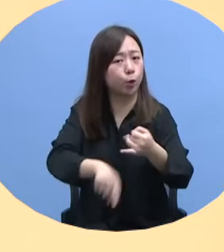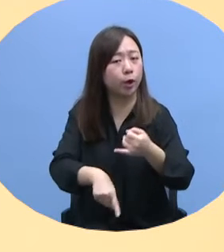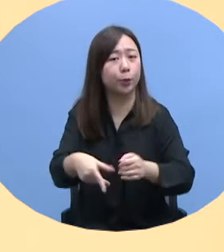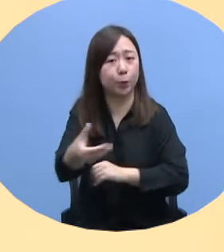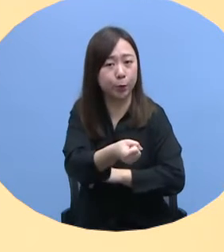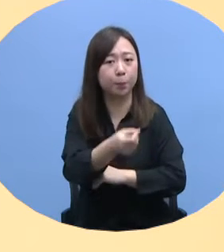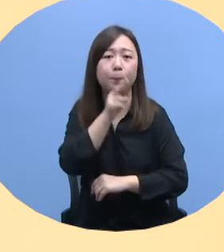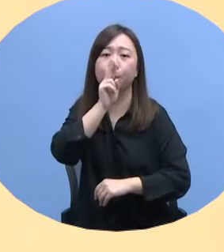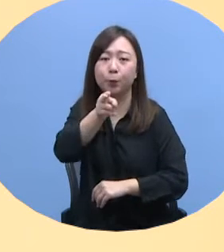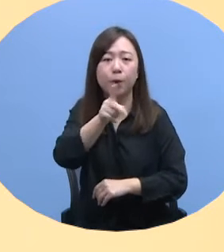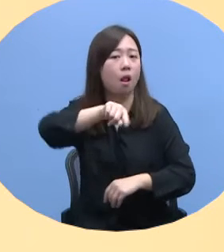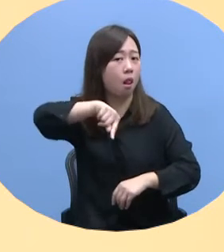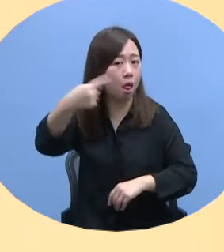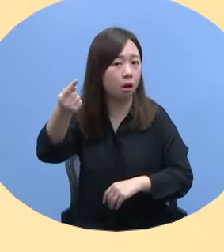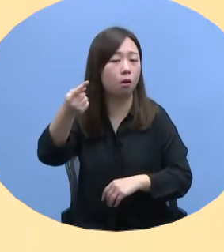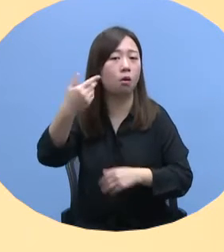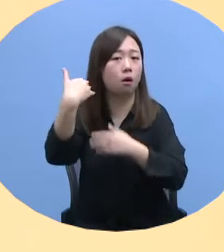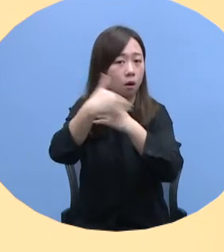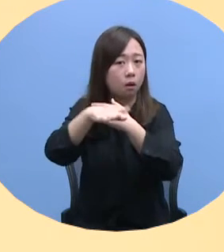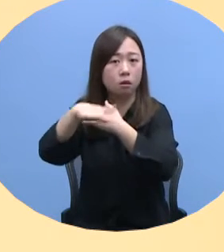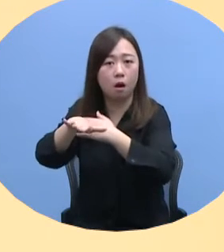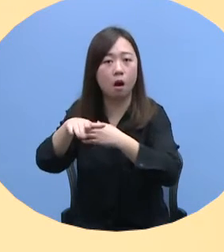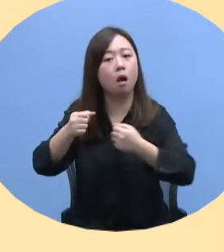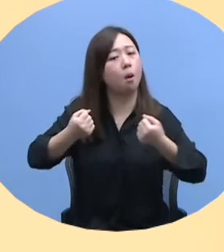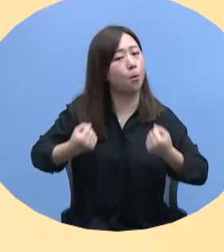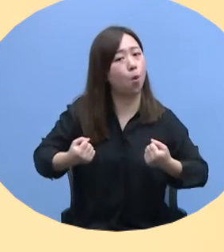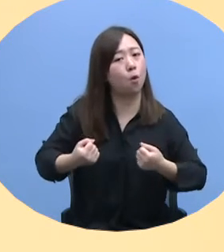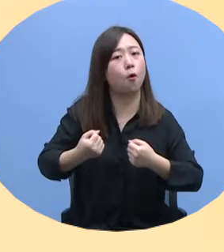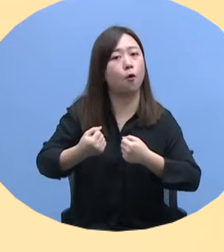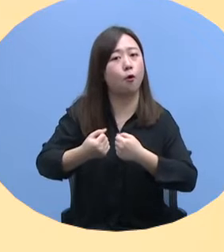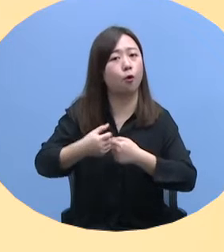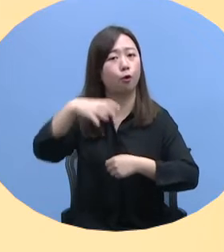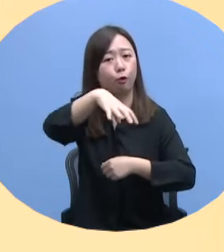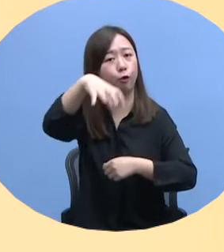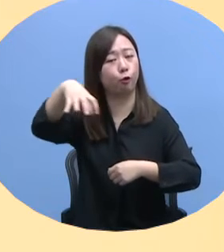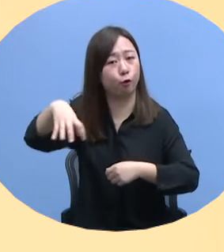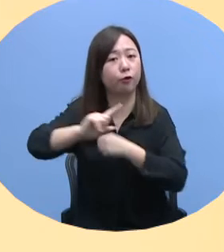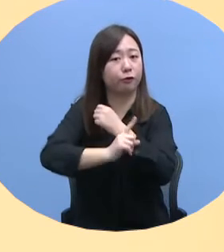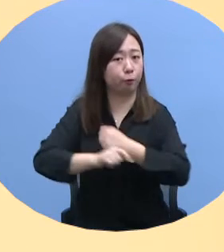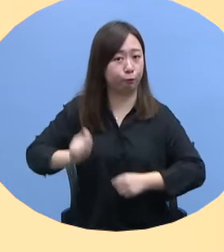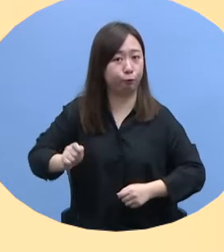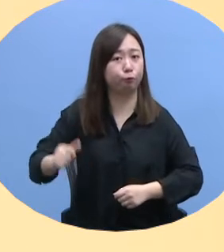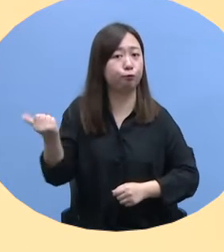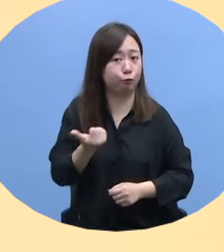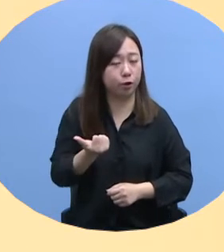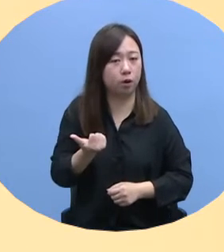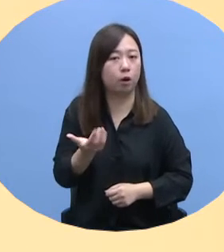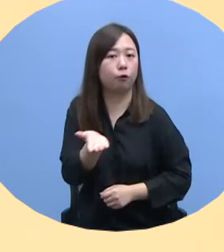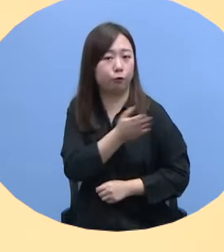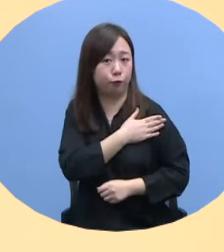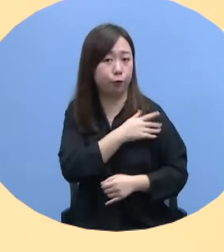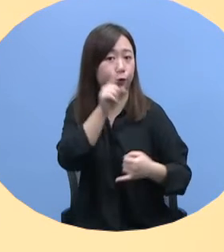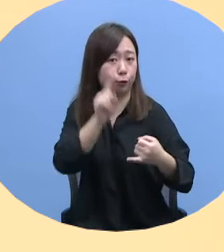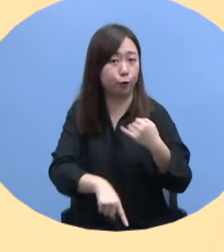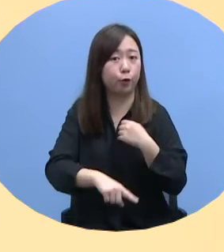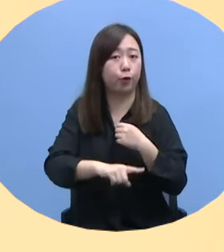其他普通法區域的法官來擔任終審法院裏面的非